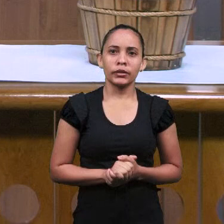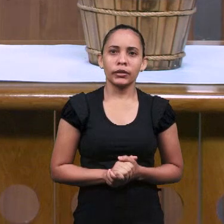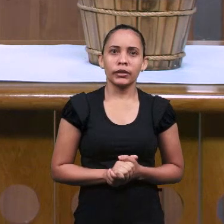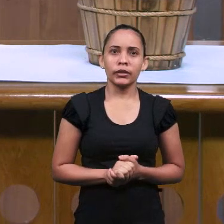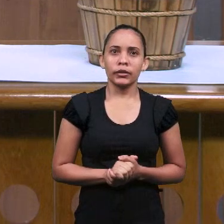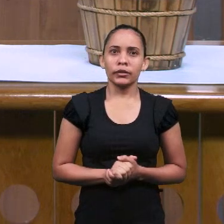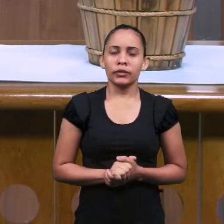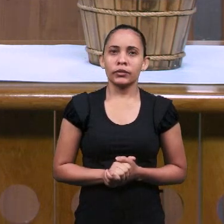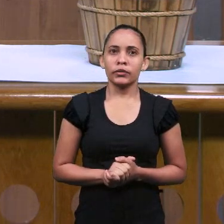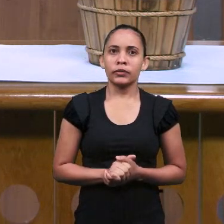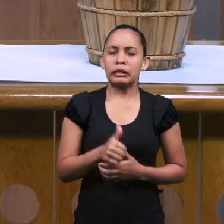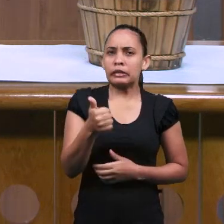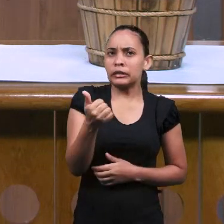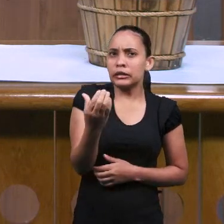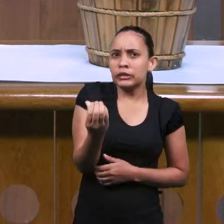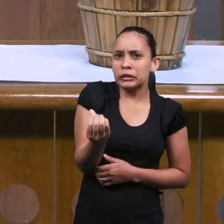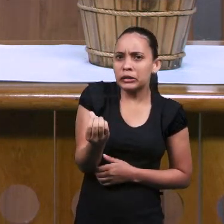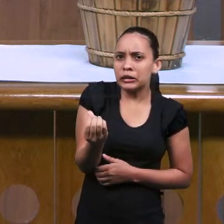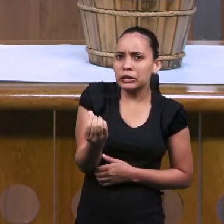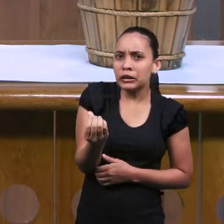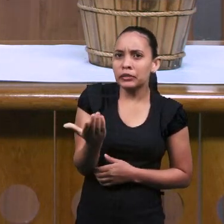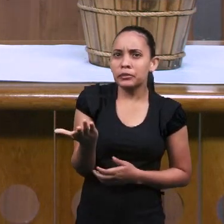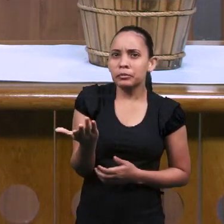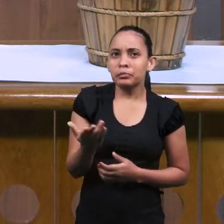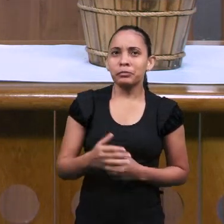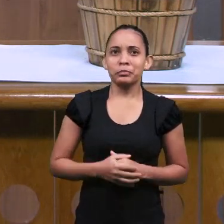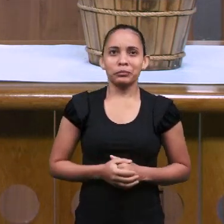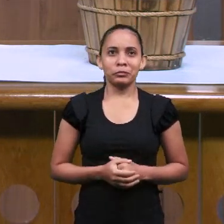16 minutes encore?